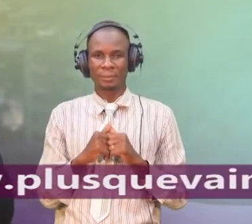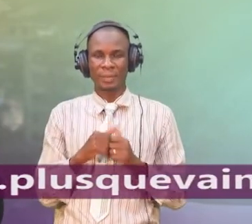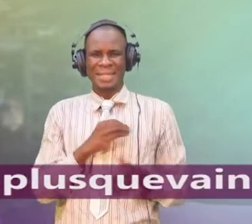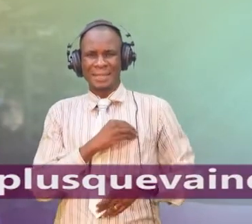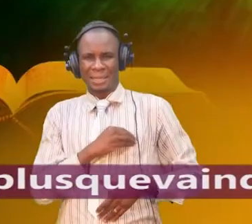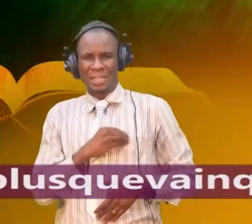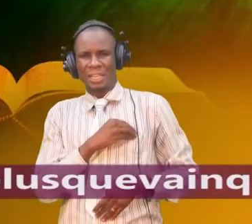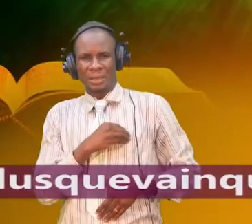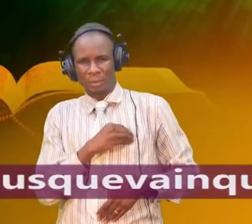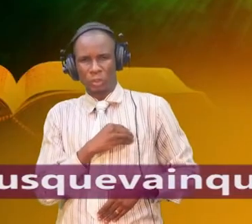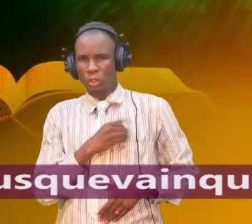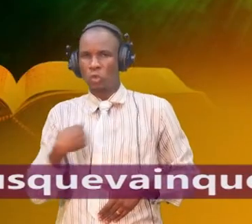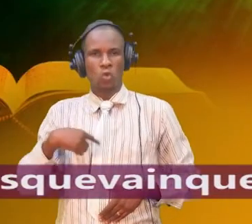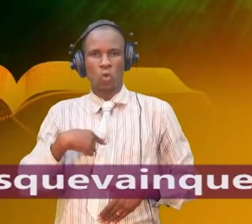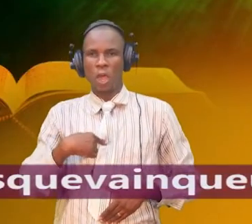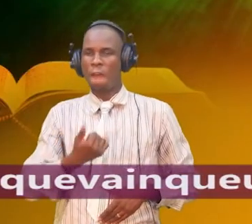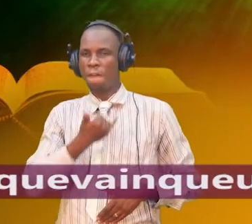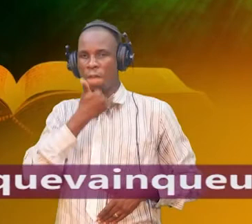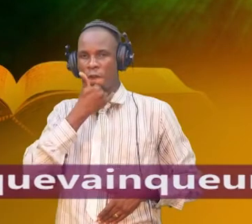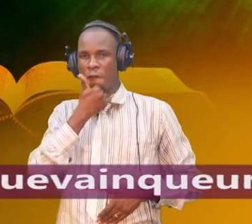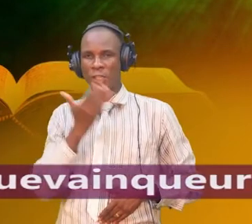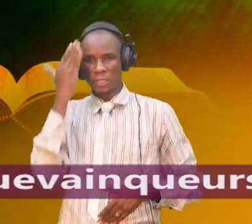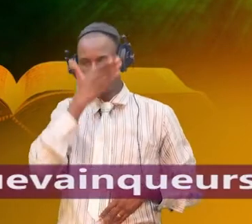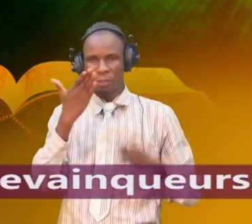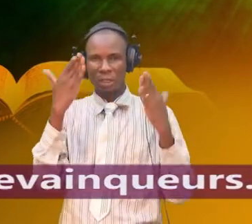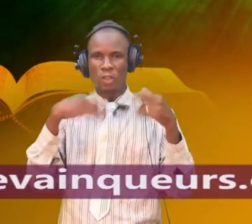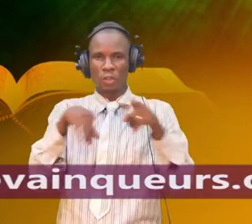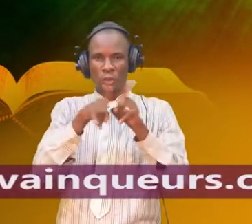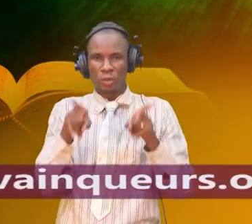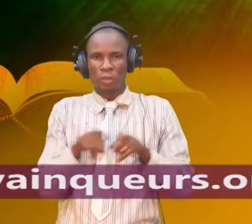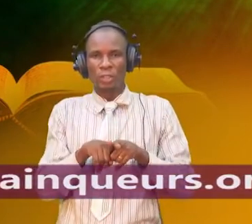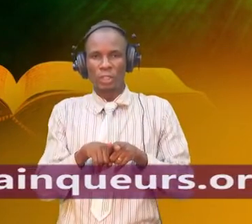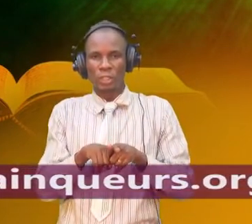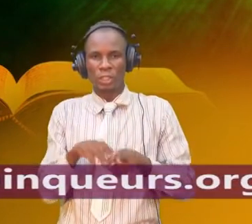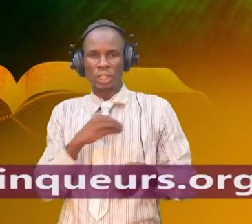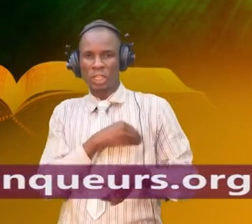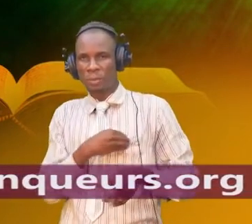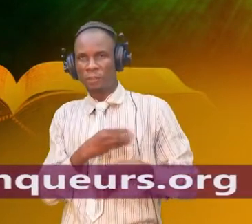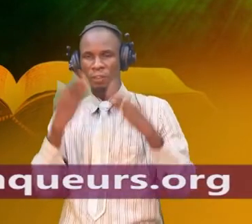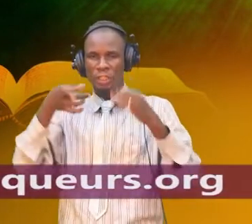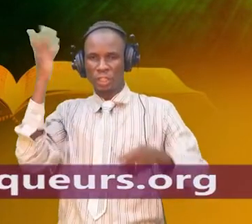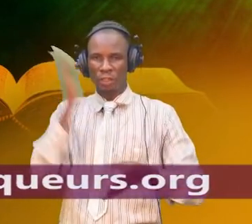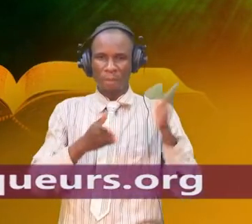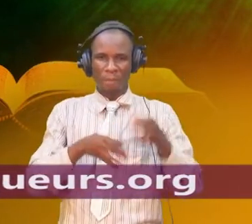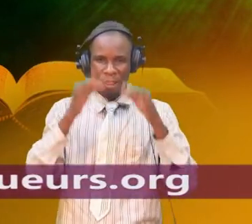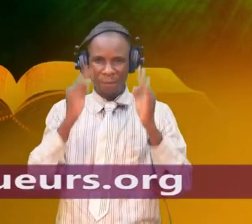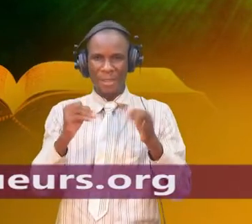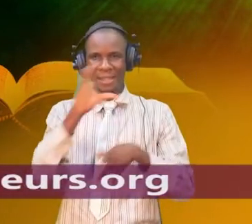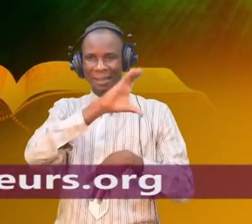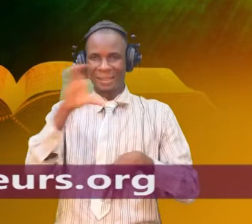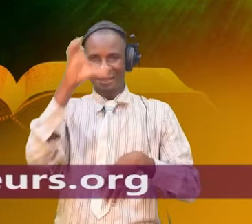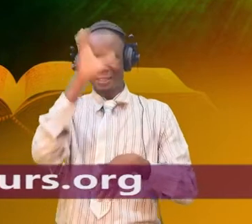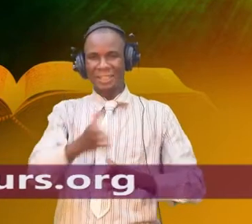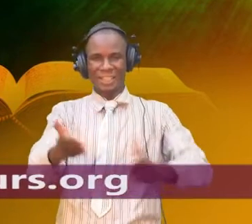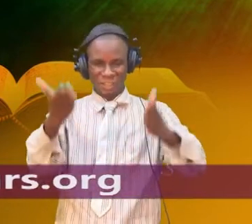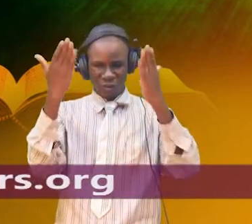ya bakolinti ya mibale mokapa mitano eteni ya tuku mibale na moko. Nzambe asili koyeisa ye